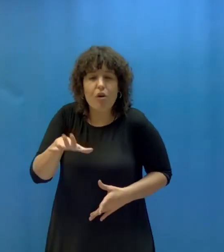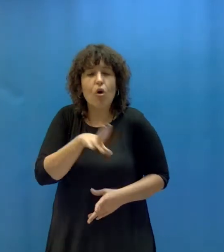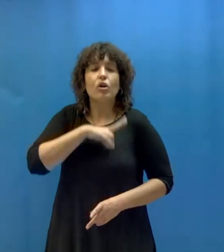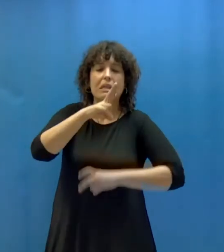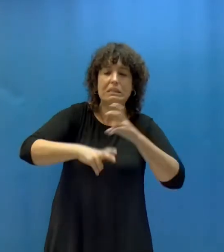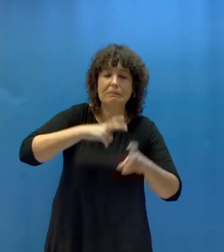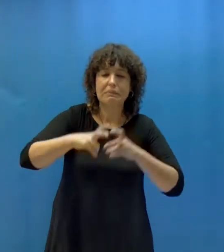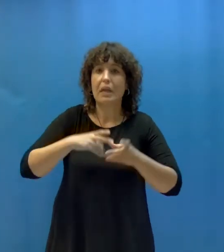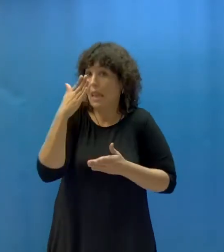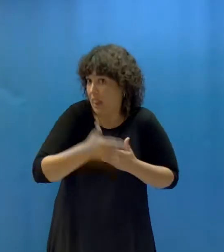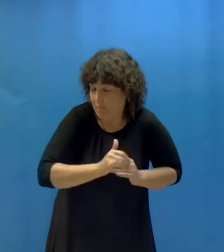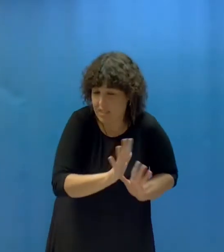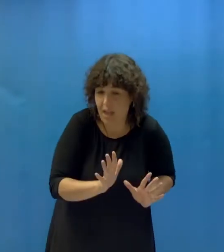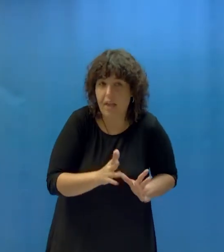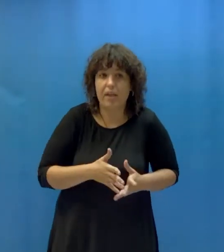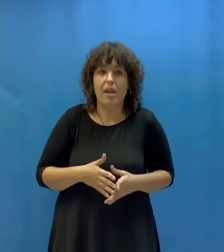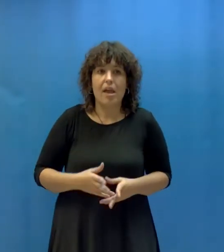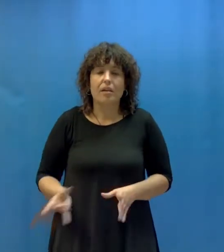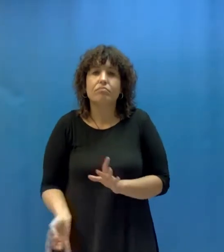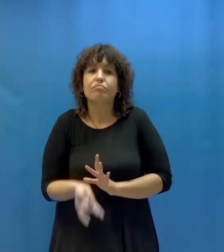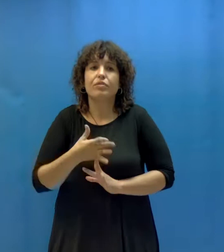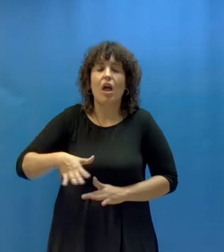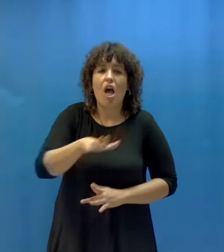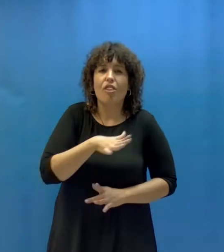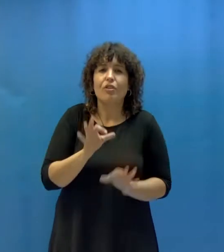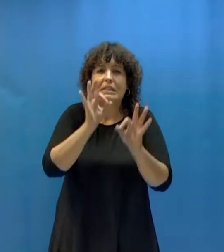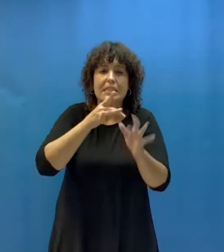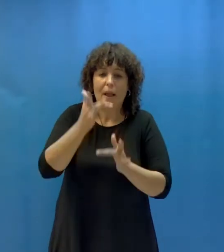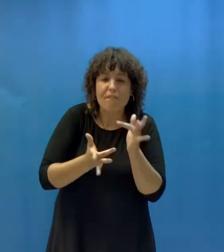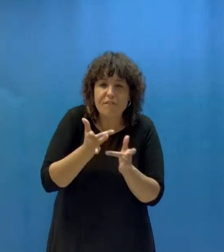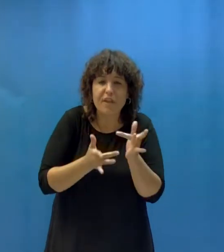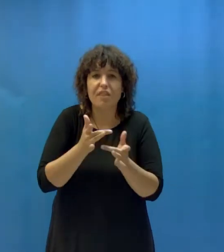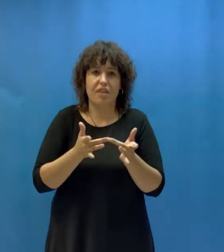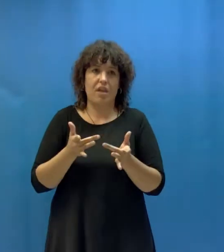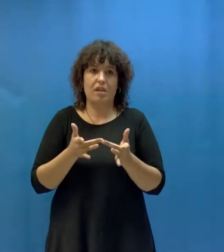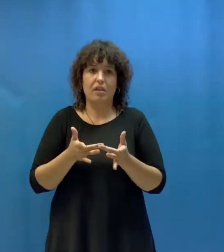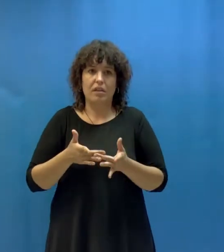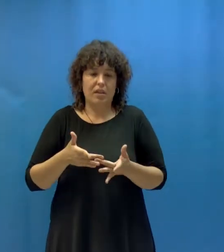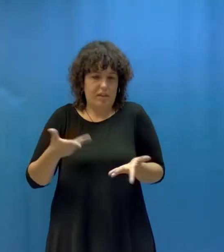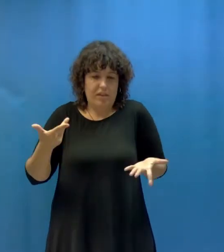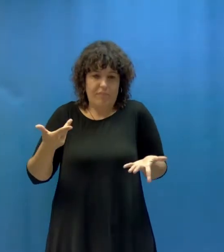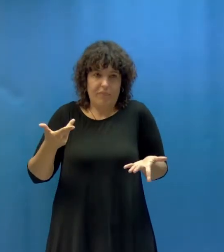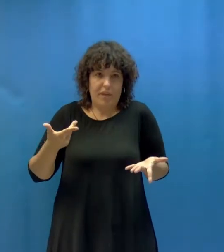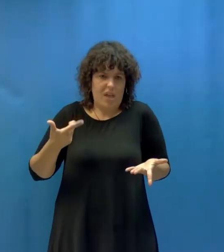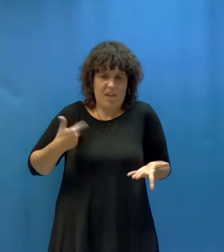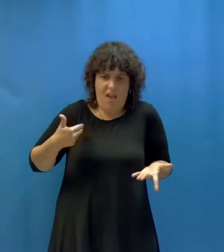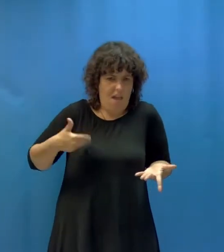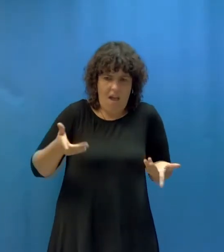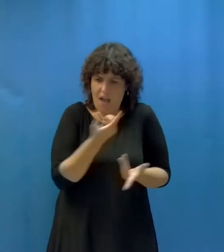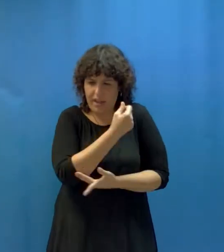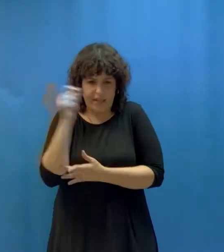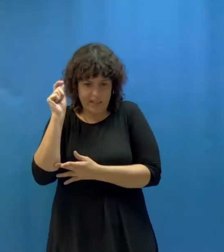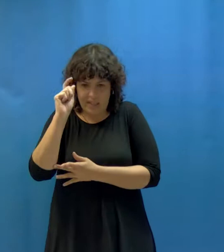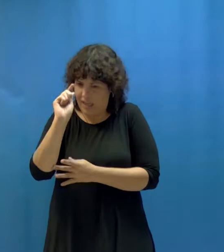nostres limitacions. Hem creat una nova zona de trial en bici en les instal·lacions del Xenxo, que estan tenint molt d'èxit i que en breu, a més, anem a